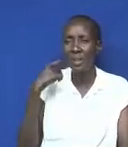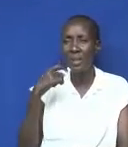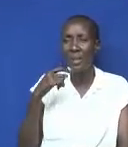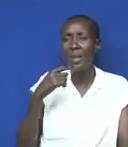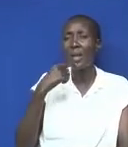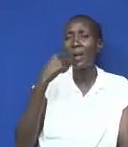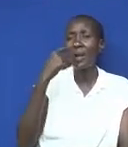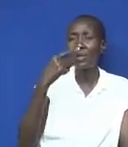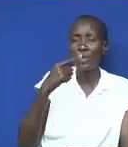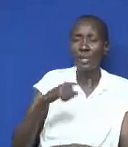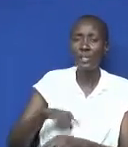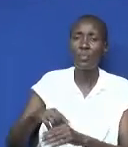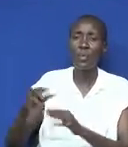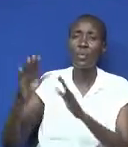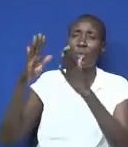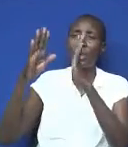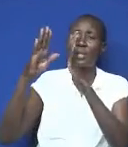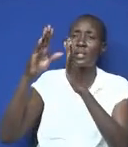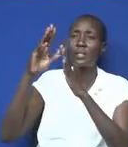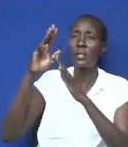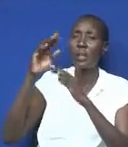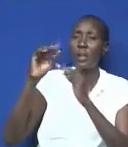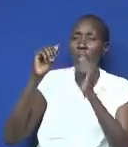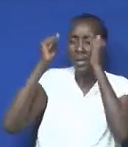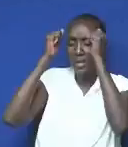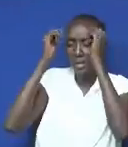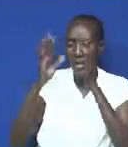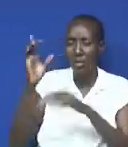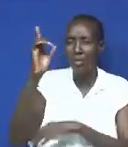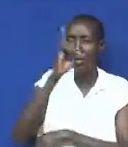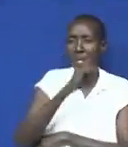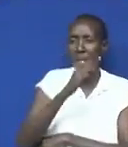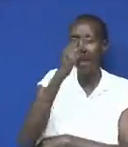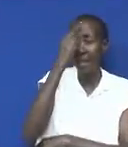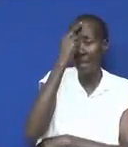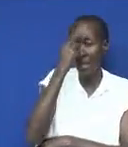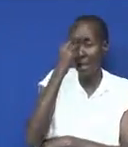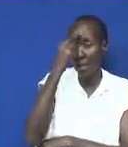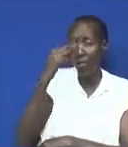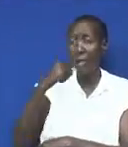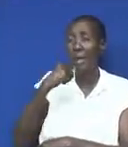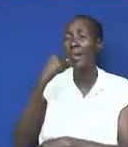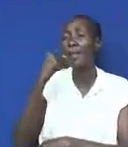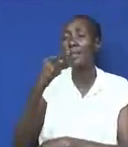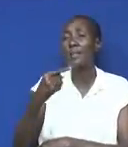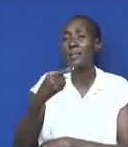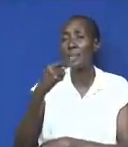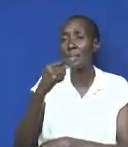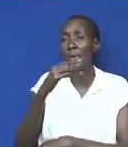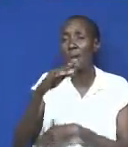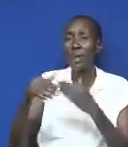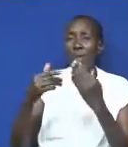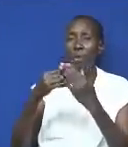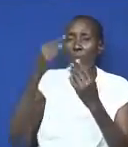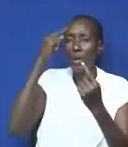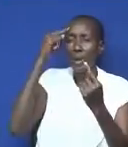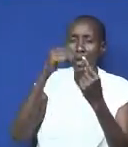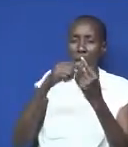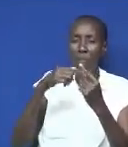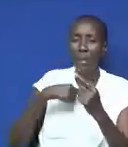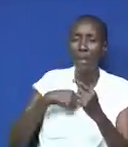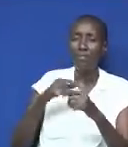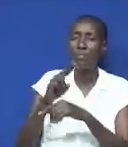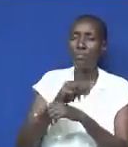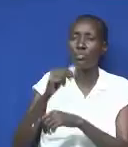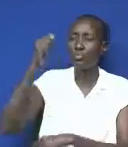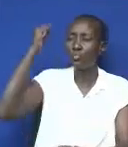katika sherehe za mashujaa katika kaunti ndogo ya Narusura mjini Narok alisema kuwa walio na nia ya kutumia mishale